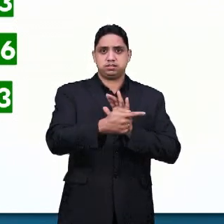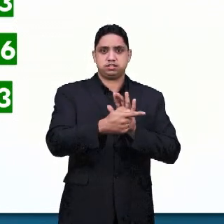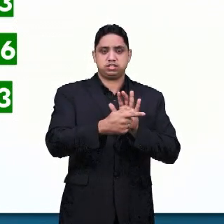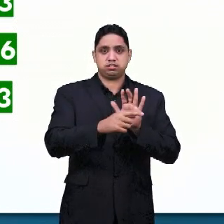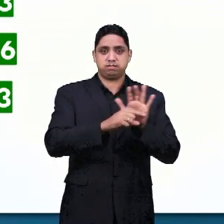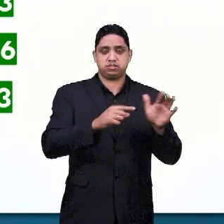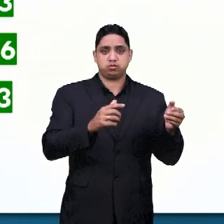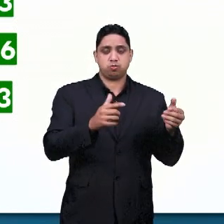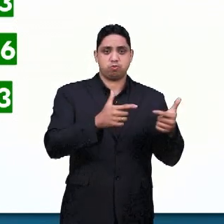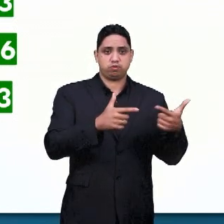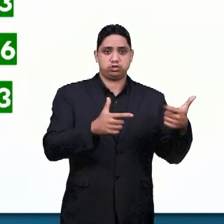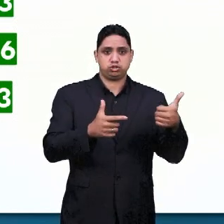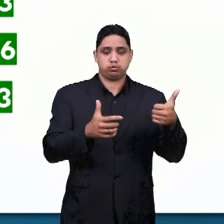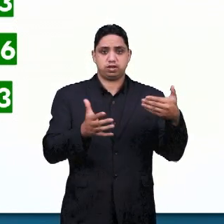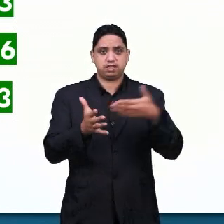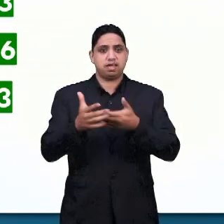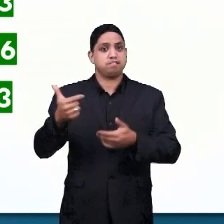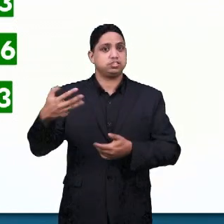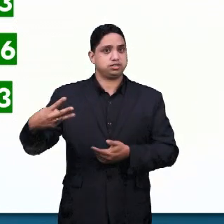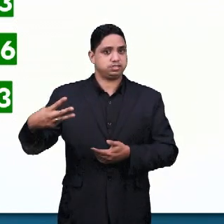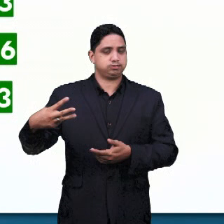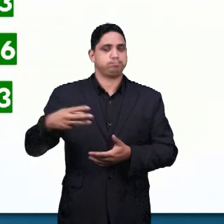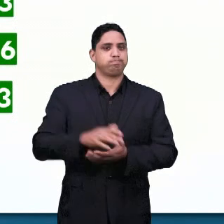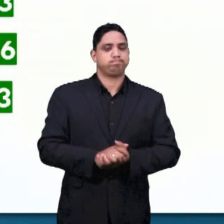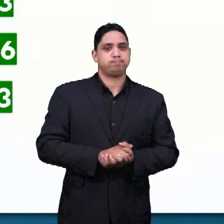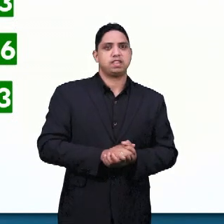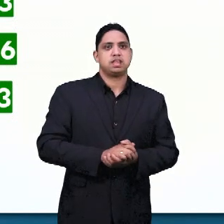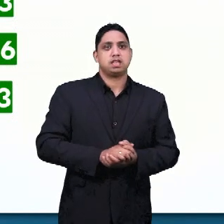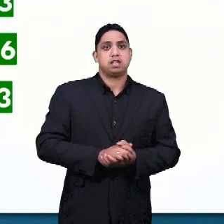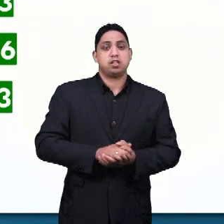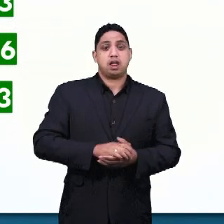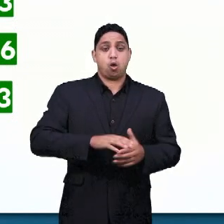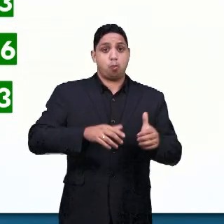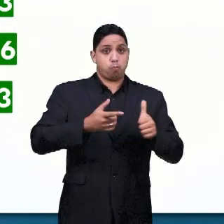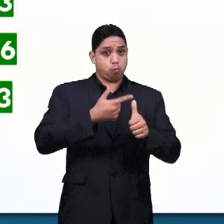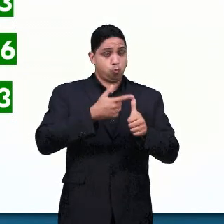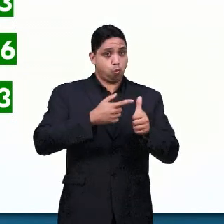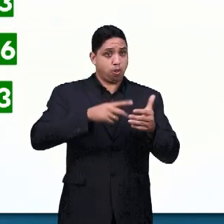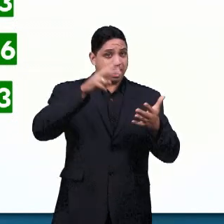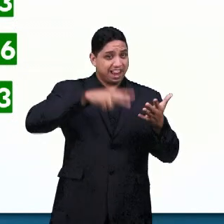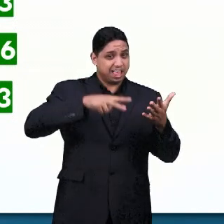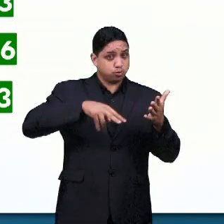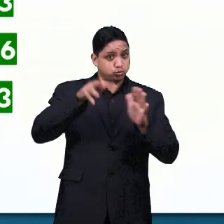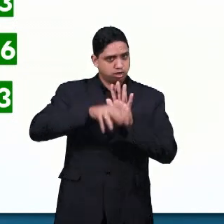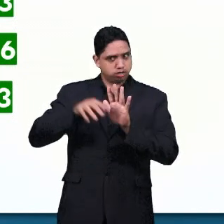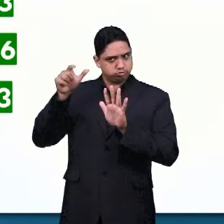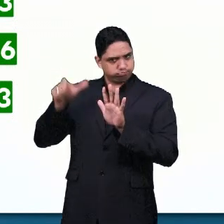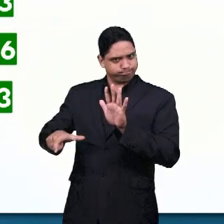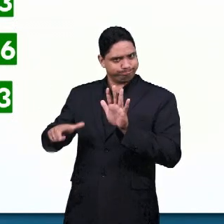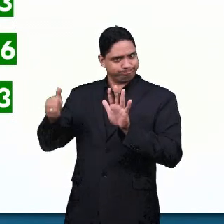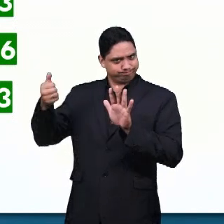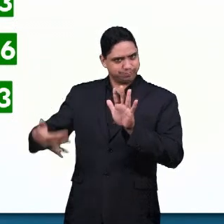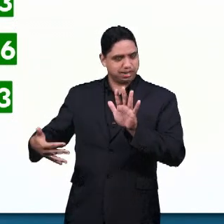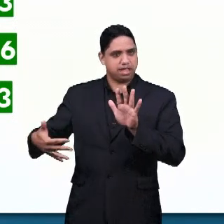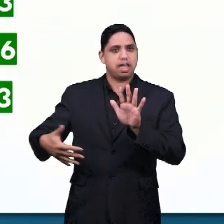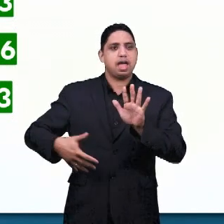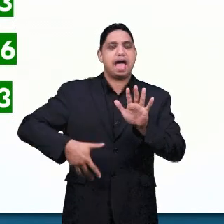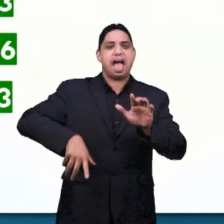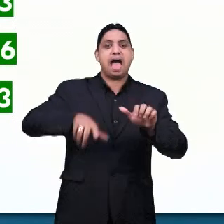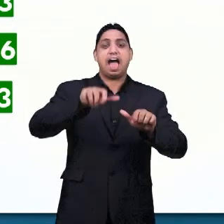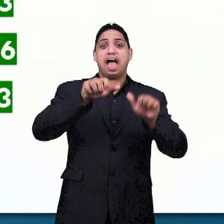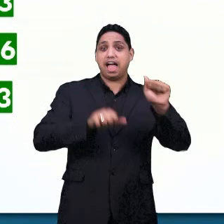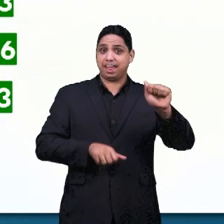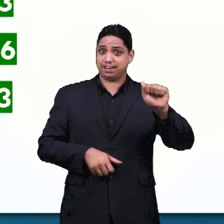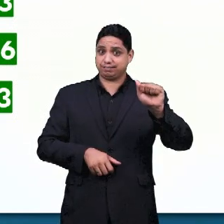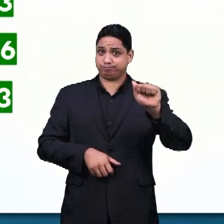verset 21 à 23. Donc, en lisant les textes ci-dessous, première réponse, lettre A. Et la question est la